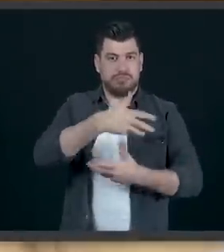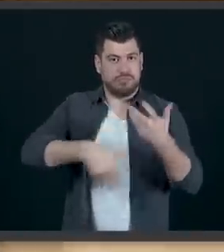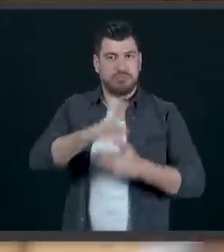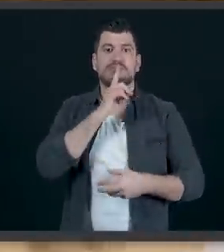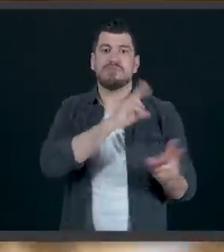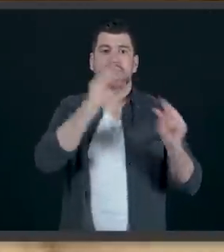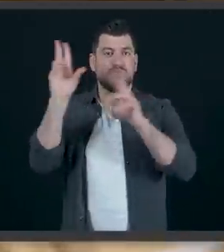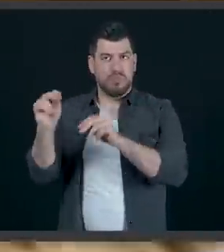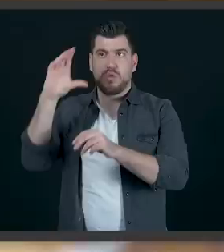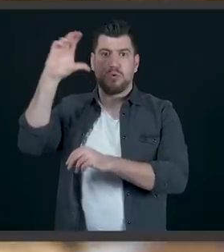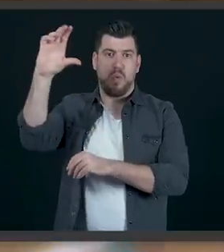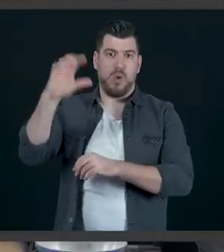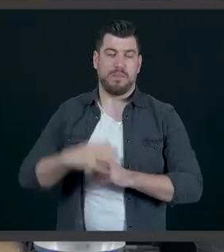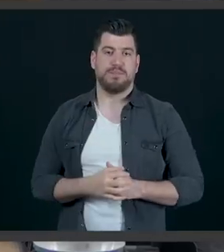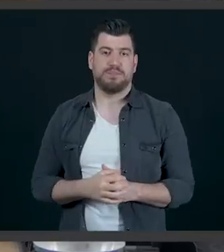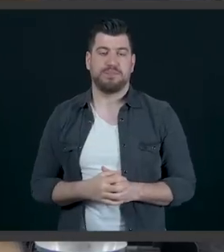Βλέπετε?